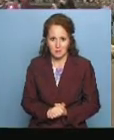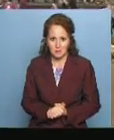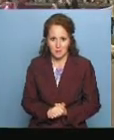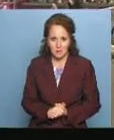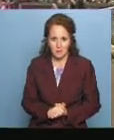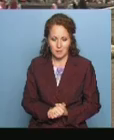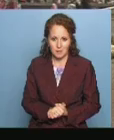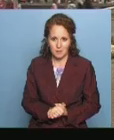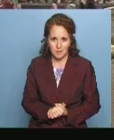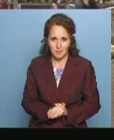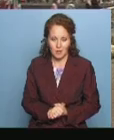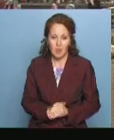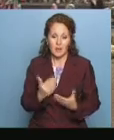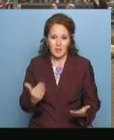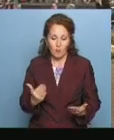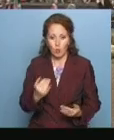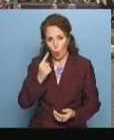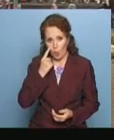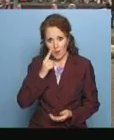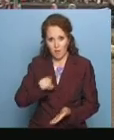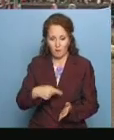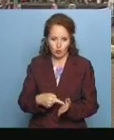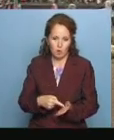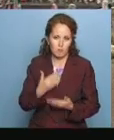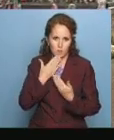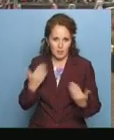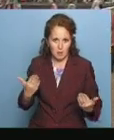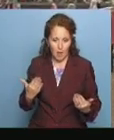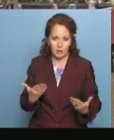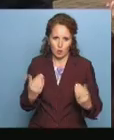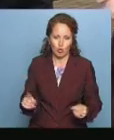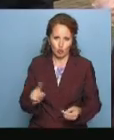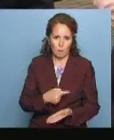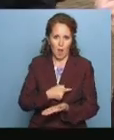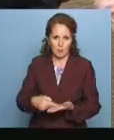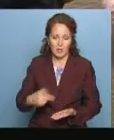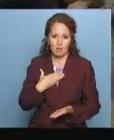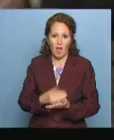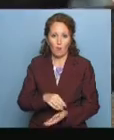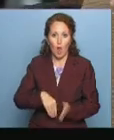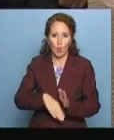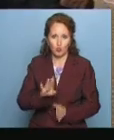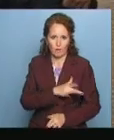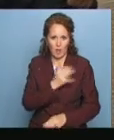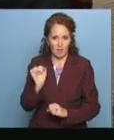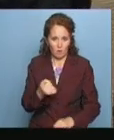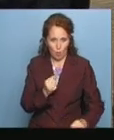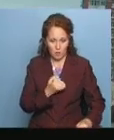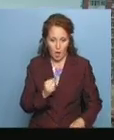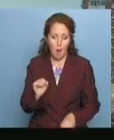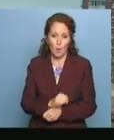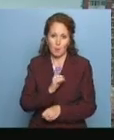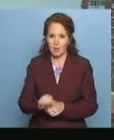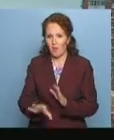У глазовчан сегодня последний день, чтобы отметить своего лучшего дворника. В городе проходит конкурс, победители выбирают сами жильцы